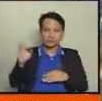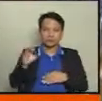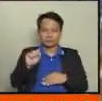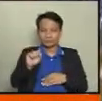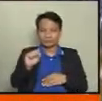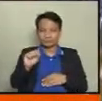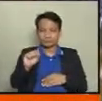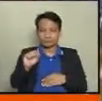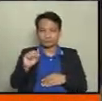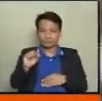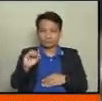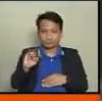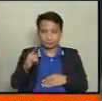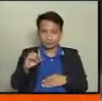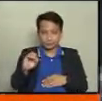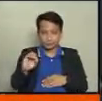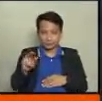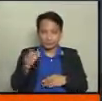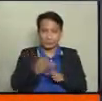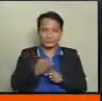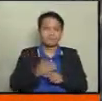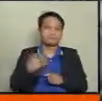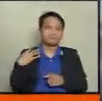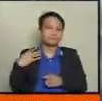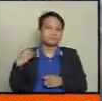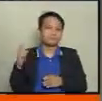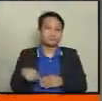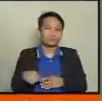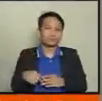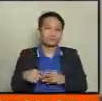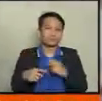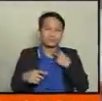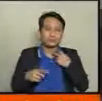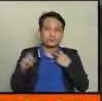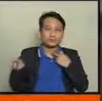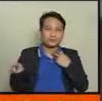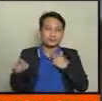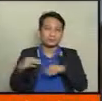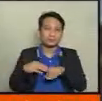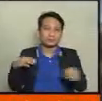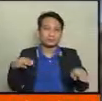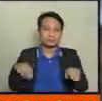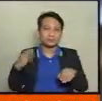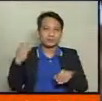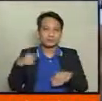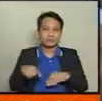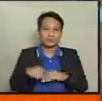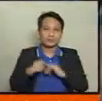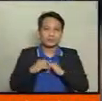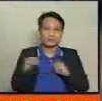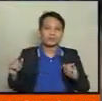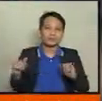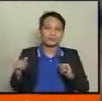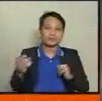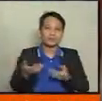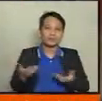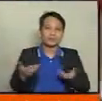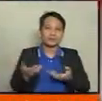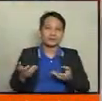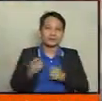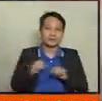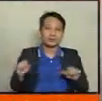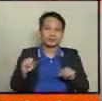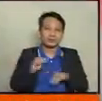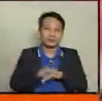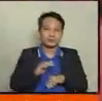ng Sorsogon at naghihintay sila ng bus. Marahil na stock sila yung mga bus sa Sorsogon kasi bahagi na rin yon ng merong signal